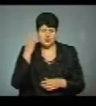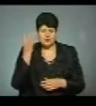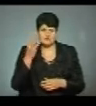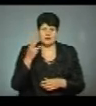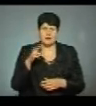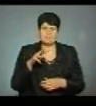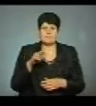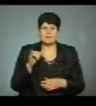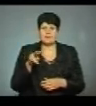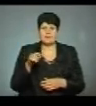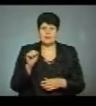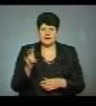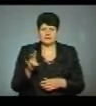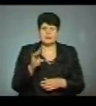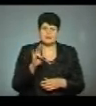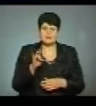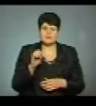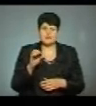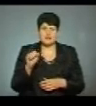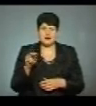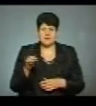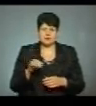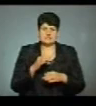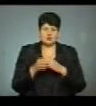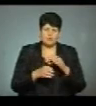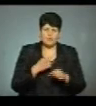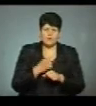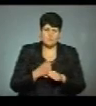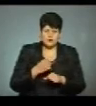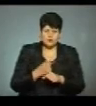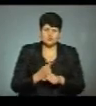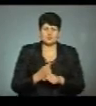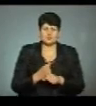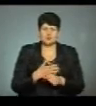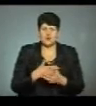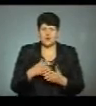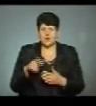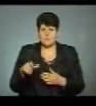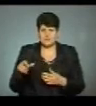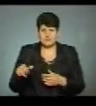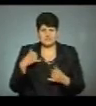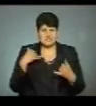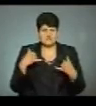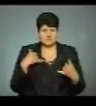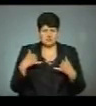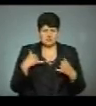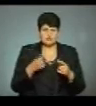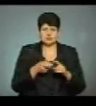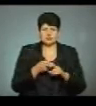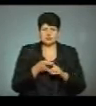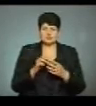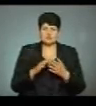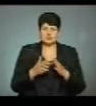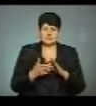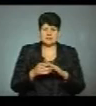в Мілані та Неаполі цілодобово працюють із громадянами на зв'язку стосовно